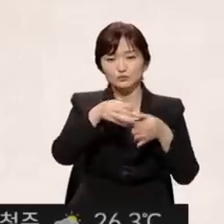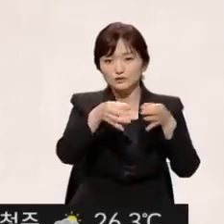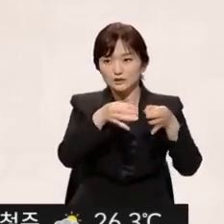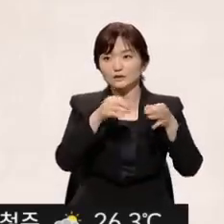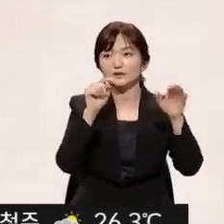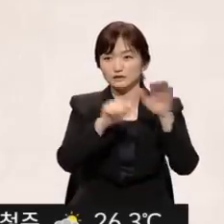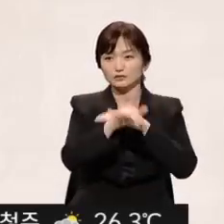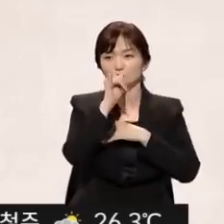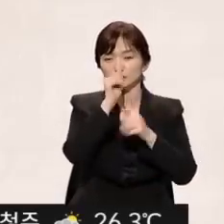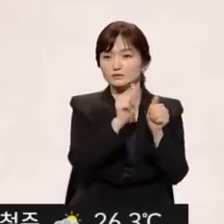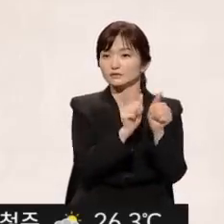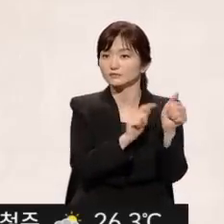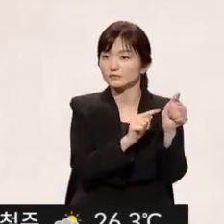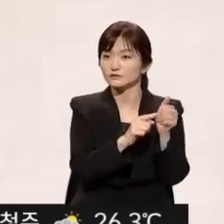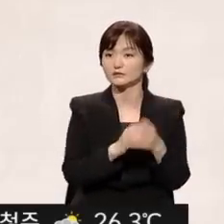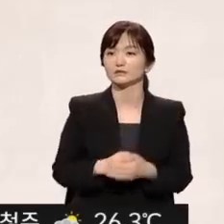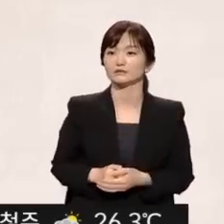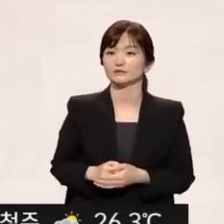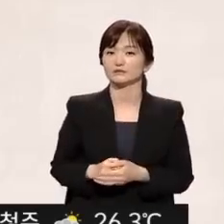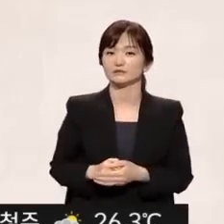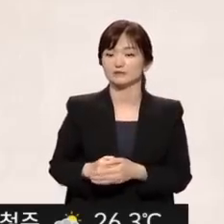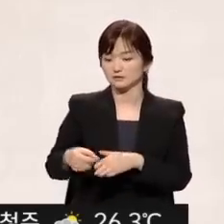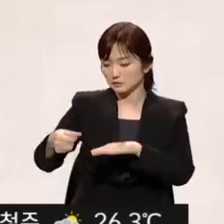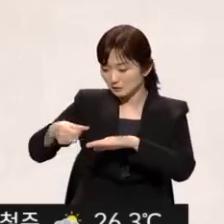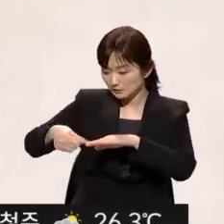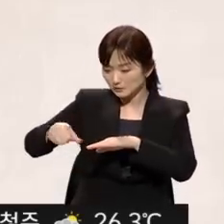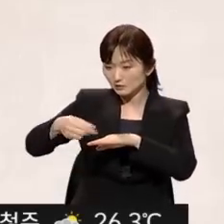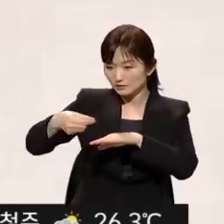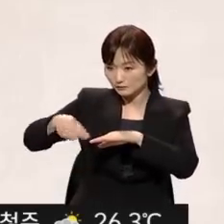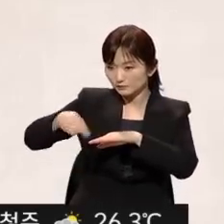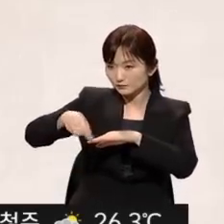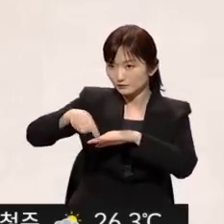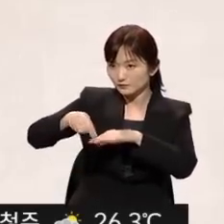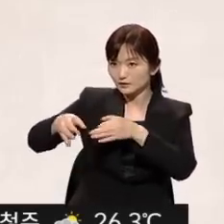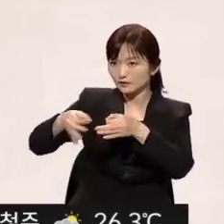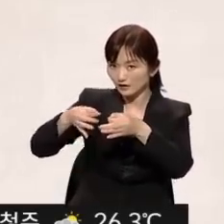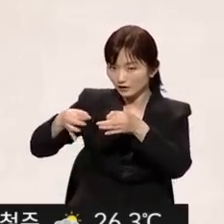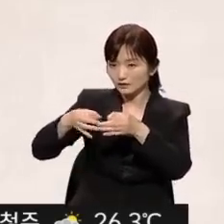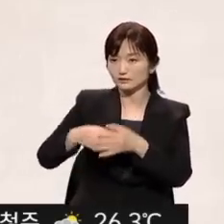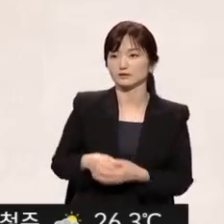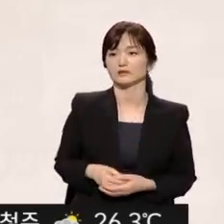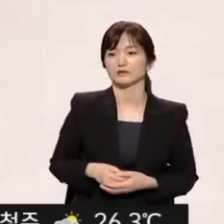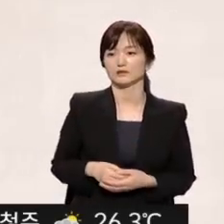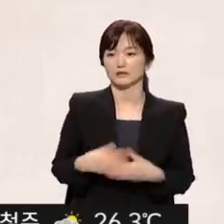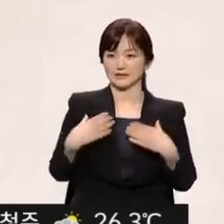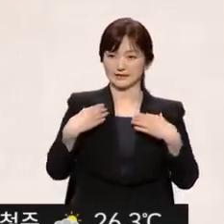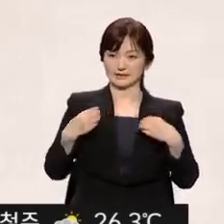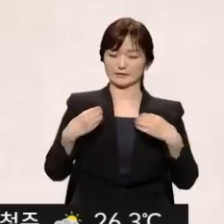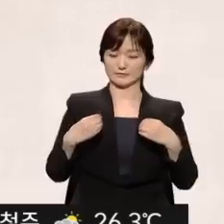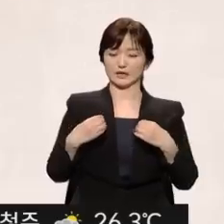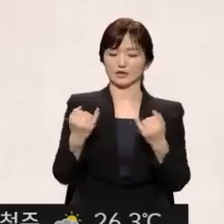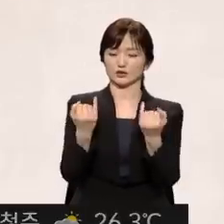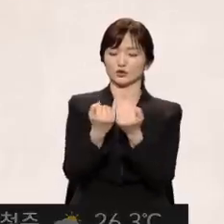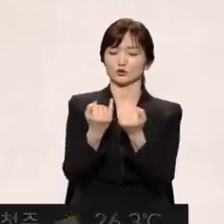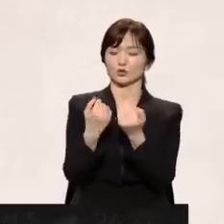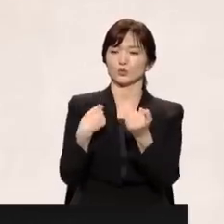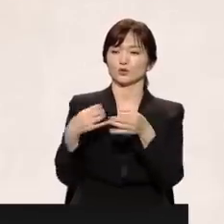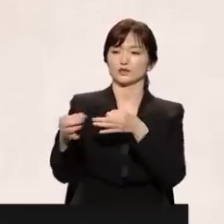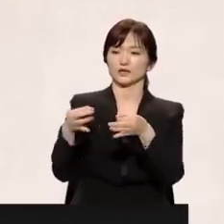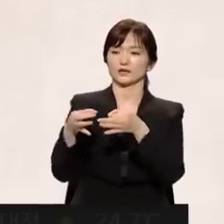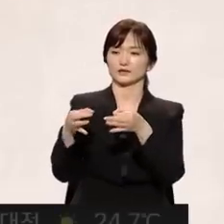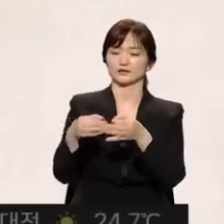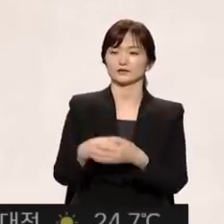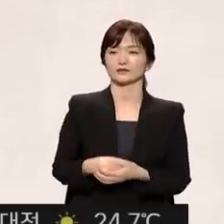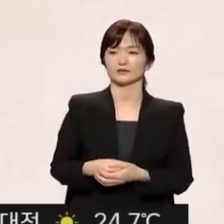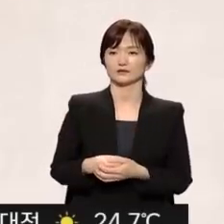남자도. 자, 그런데 네일숍, 스파, 여성복 매장 이걸 보면 일단 이 아내가 갔을 법한 그런